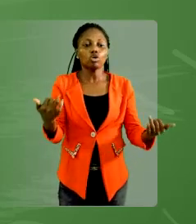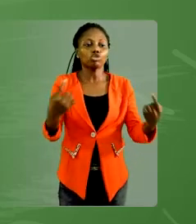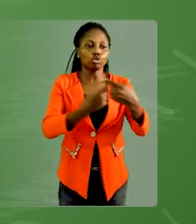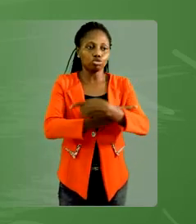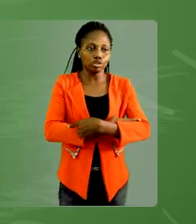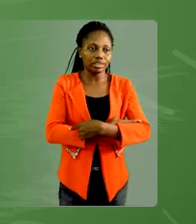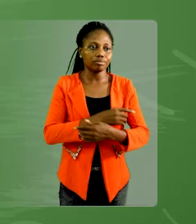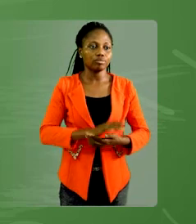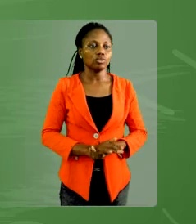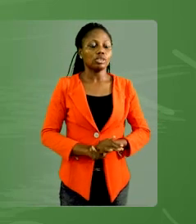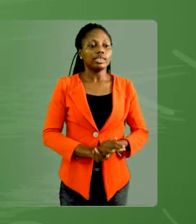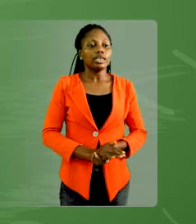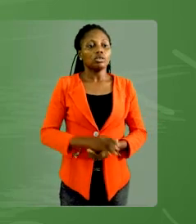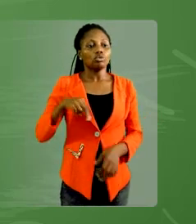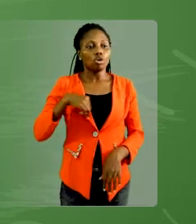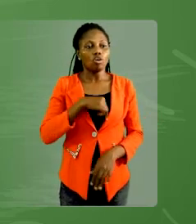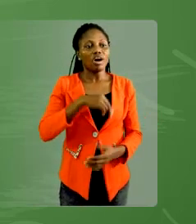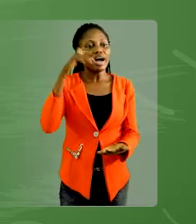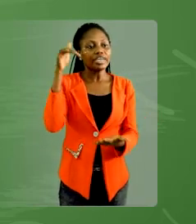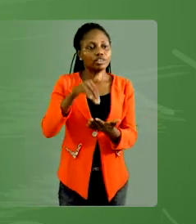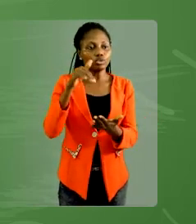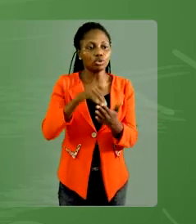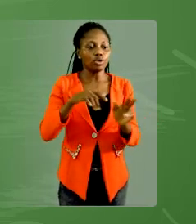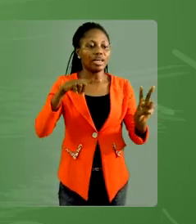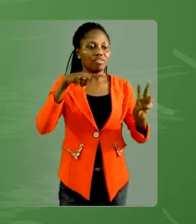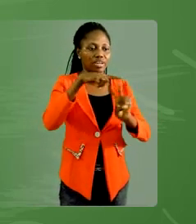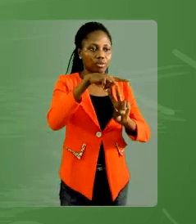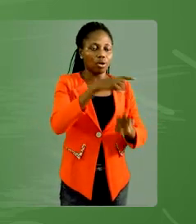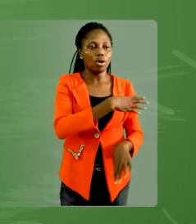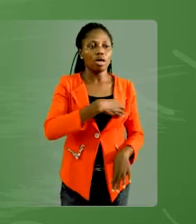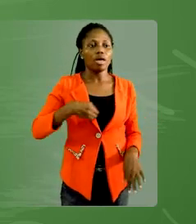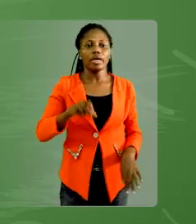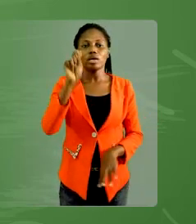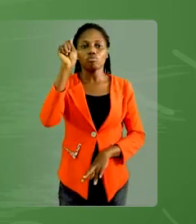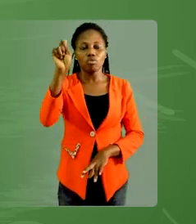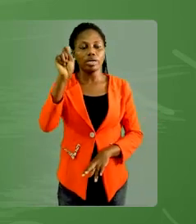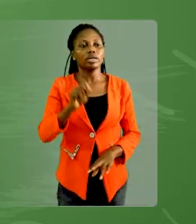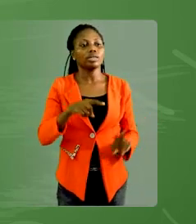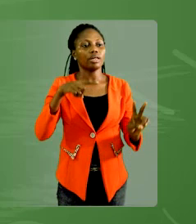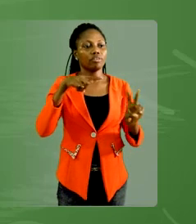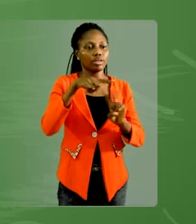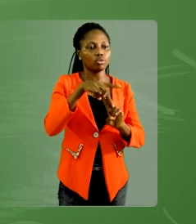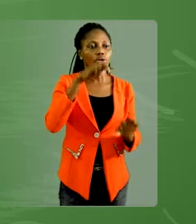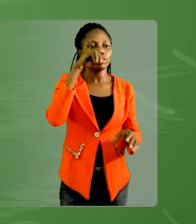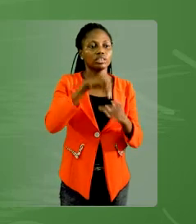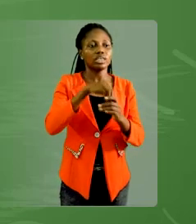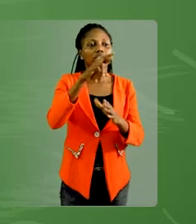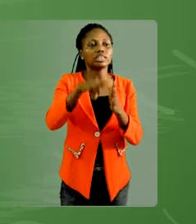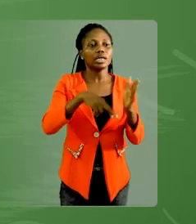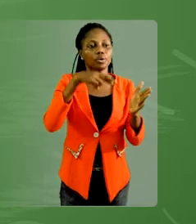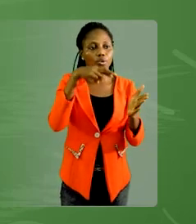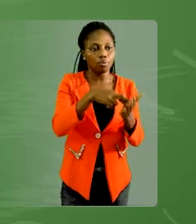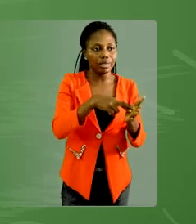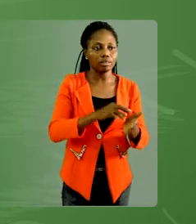venons de voir en classe de 3e les vecteurs et les coordonnées d'un vecteur dans un repère. Il